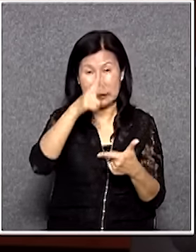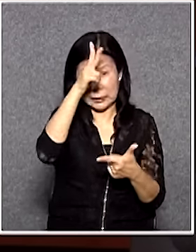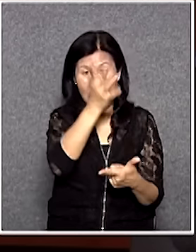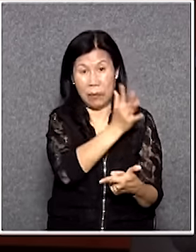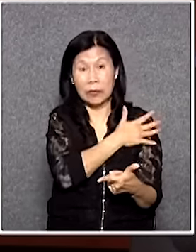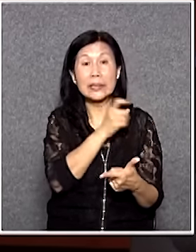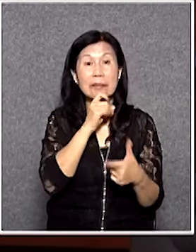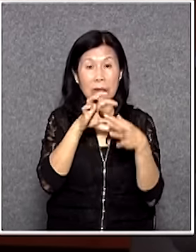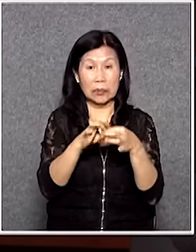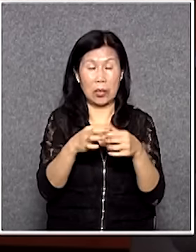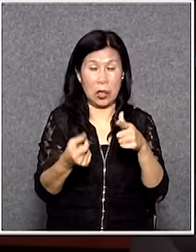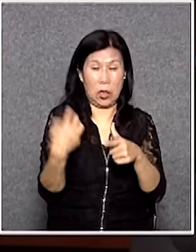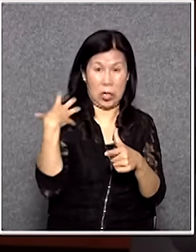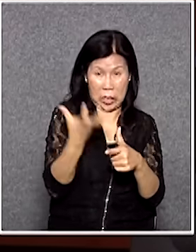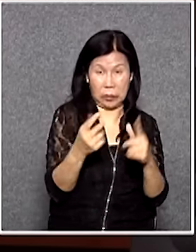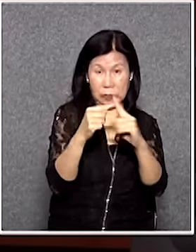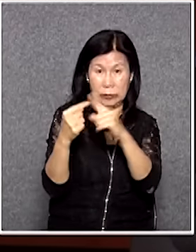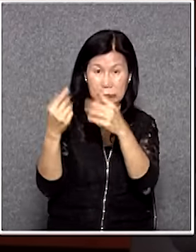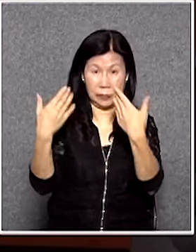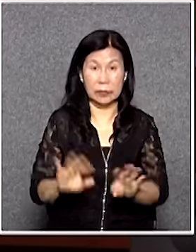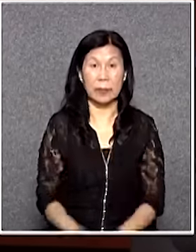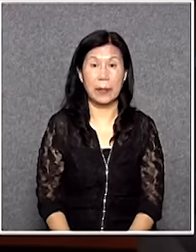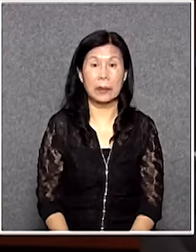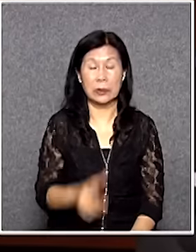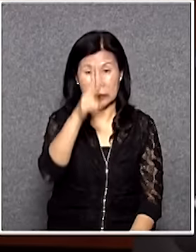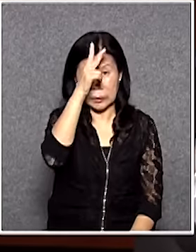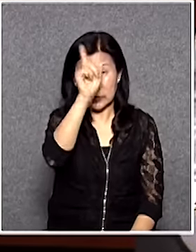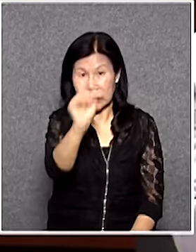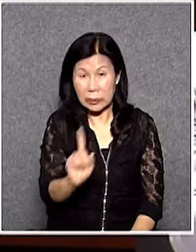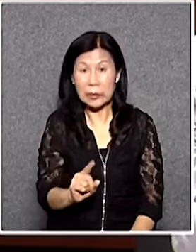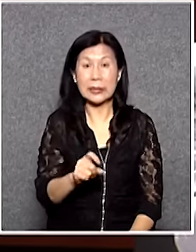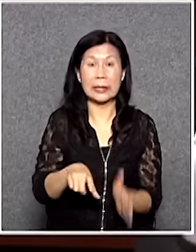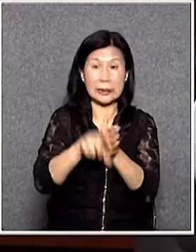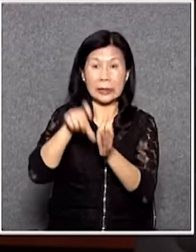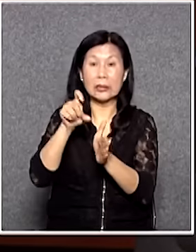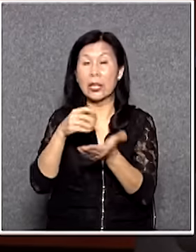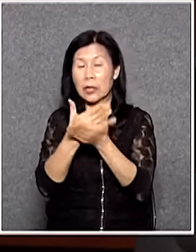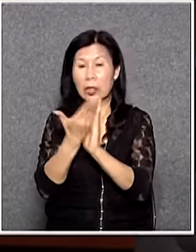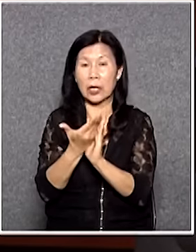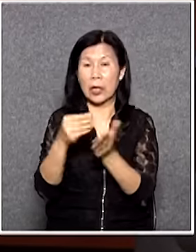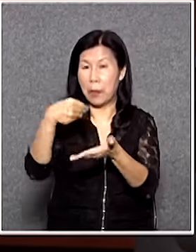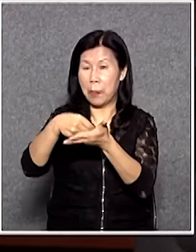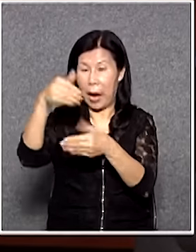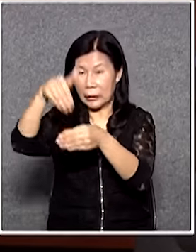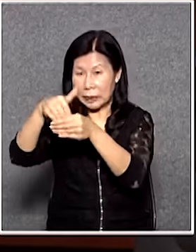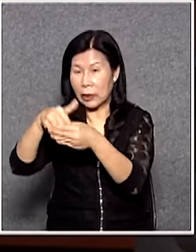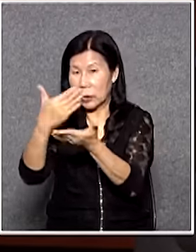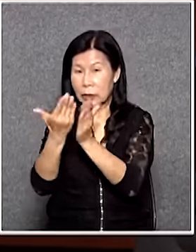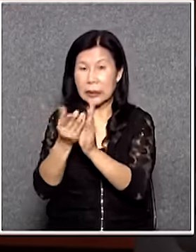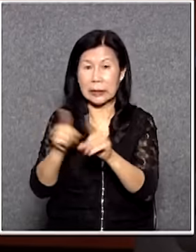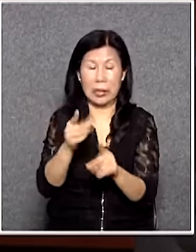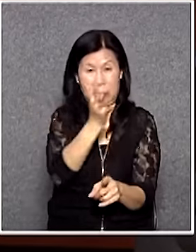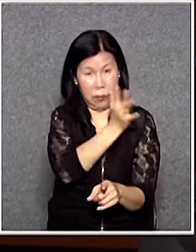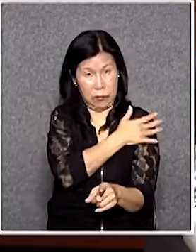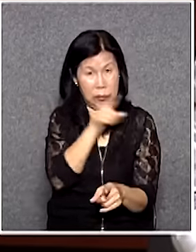咗呢個公共受託人之後咧，就不論政府點樣去動用呢個資金投資，起碼咧佢要承擔一